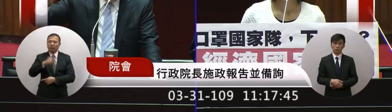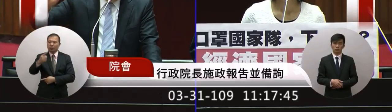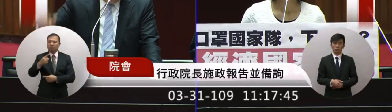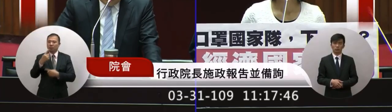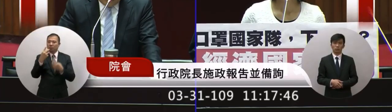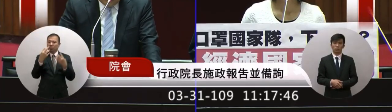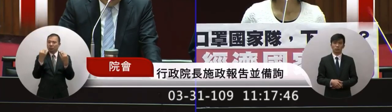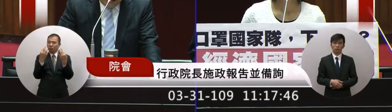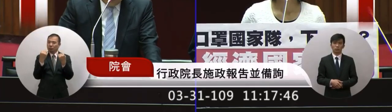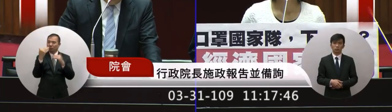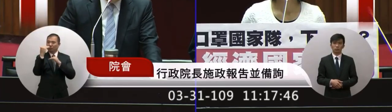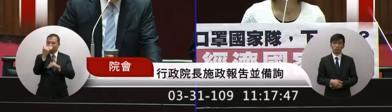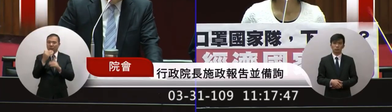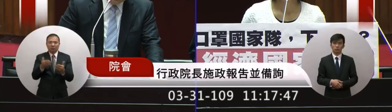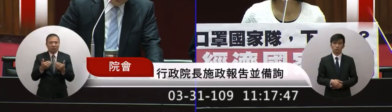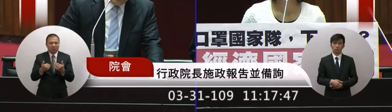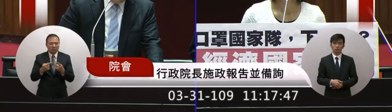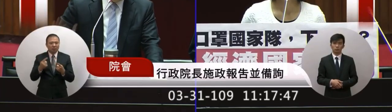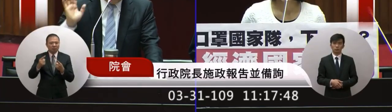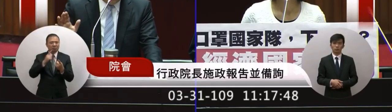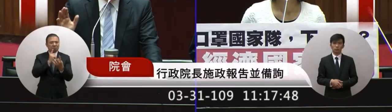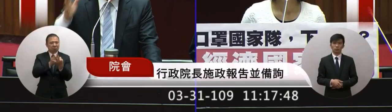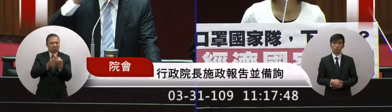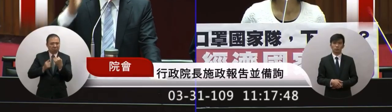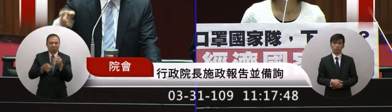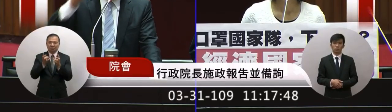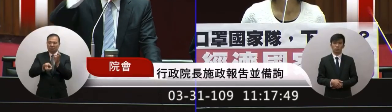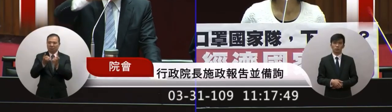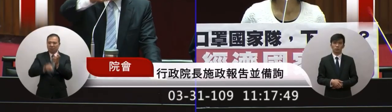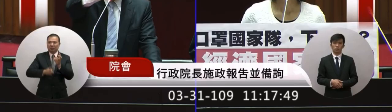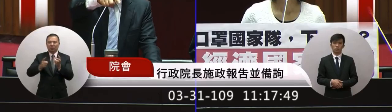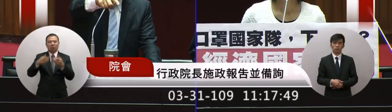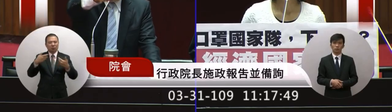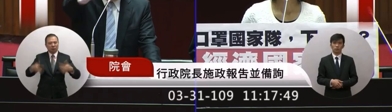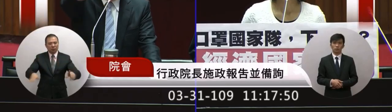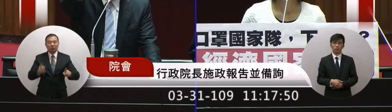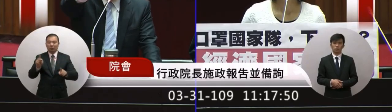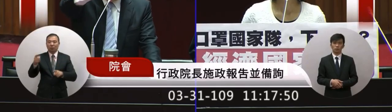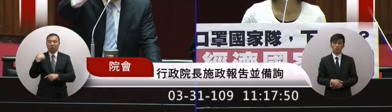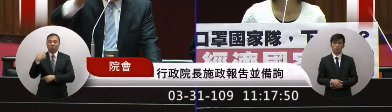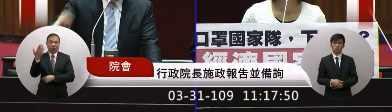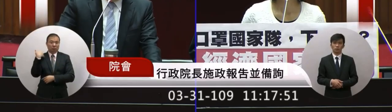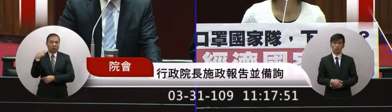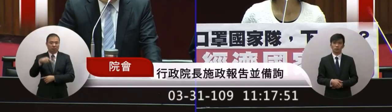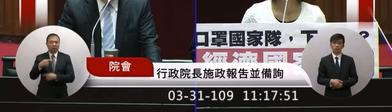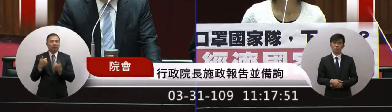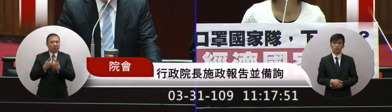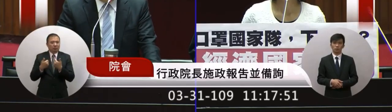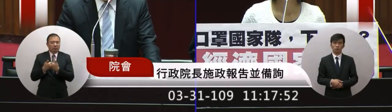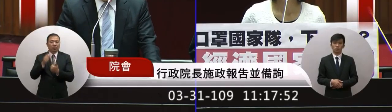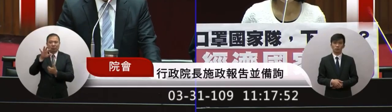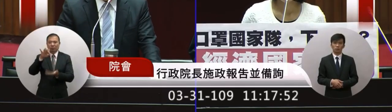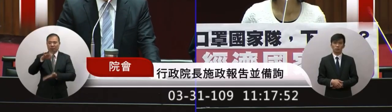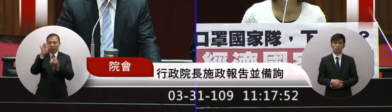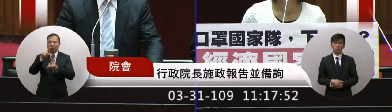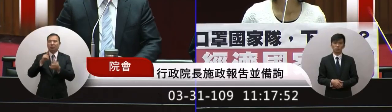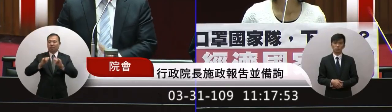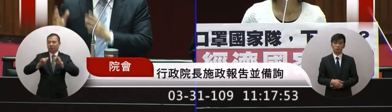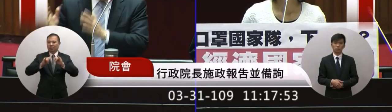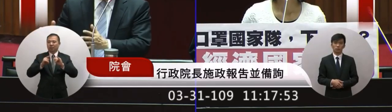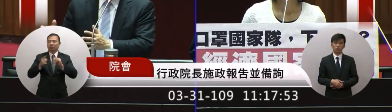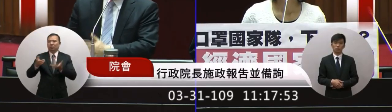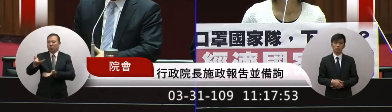包括这个相关的等等作业很多，在里面有提到这个社交距离这个问